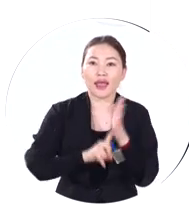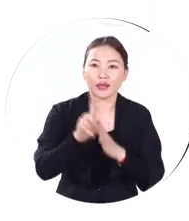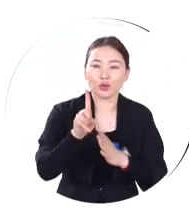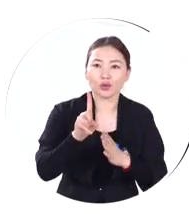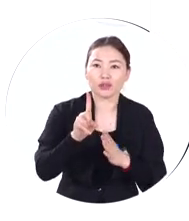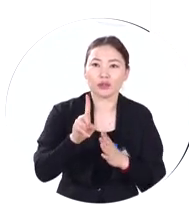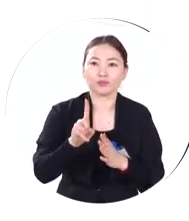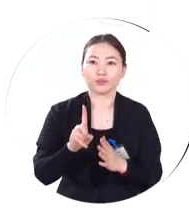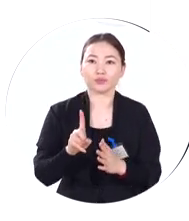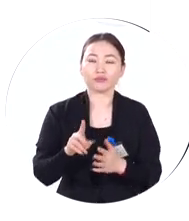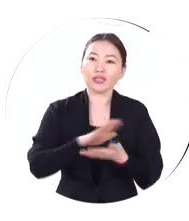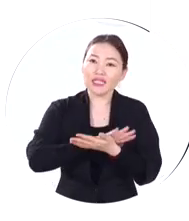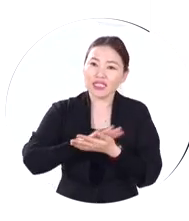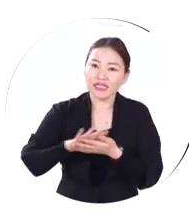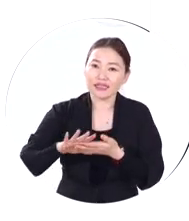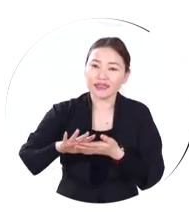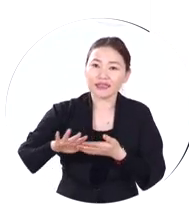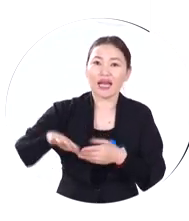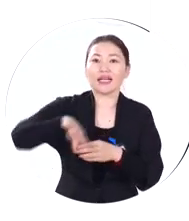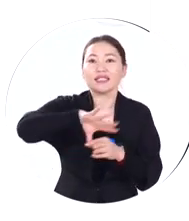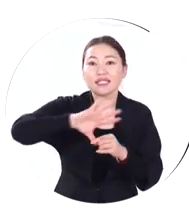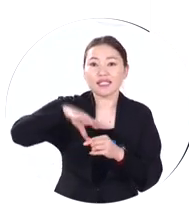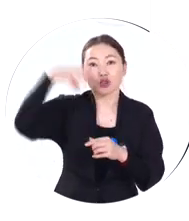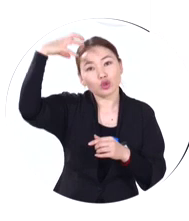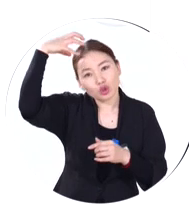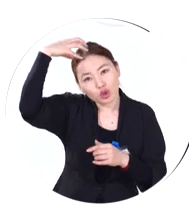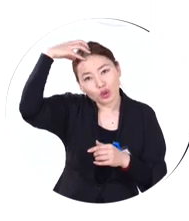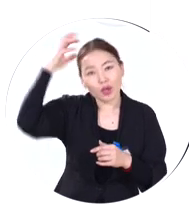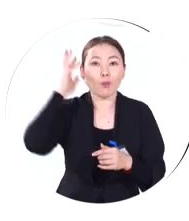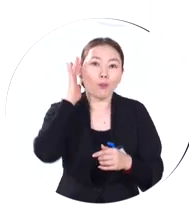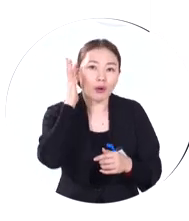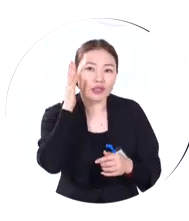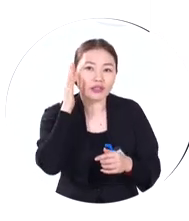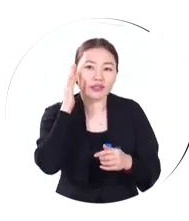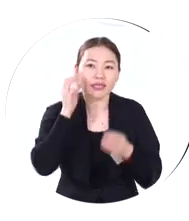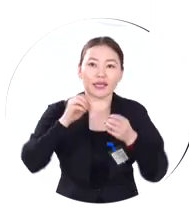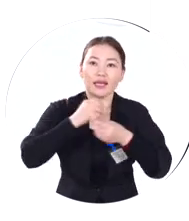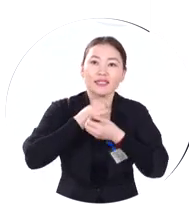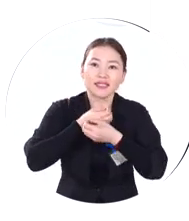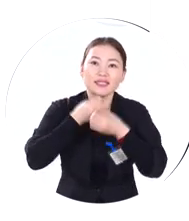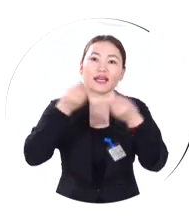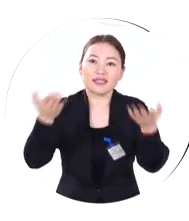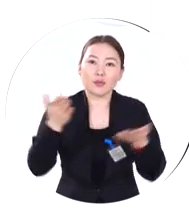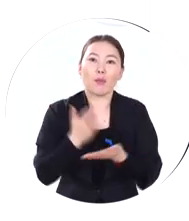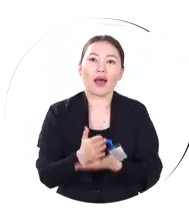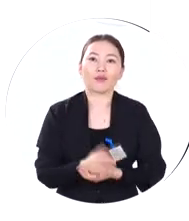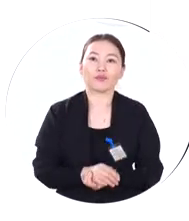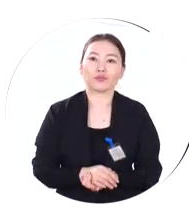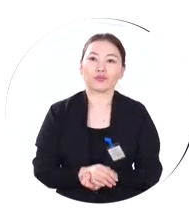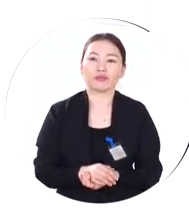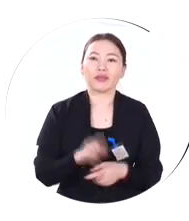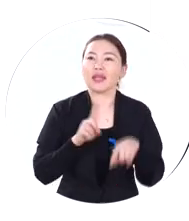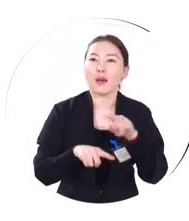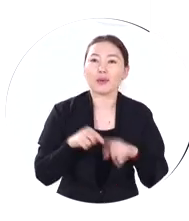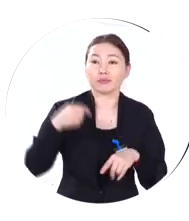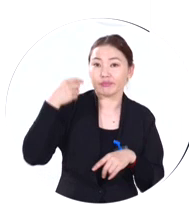онд шин засгийн бодлого хэмээн эдийн засгийн шинжилгээний хөтөлбөрийг зарласан. Шин засгийн бодлого нь дөрвөн том хэсгээс бүрдэж байсан.